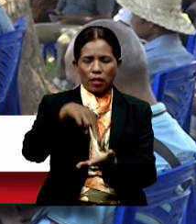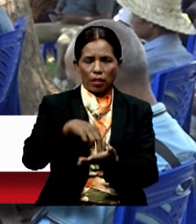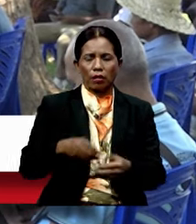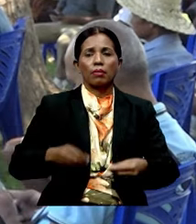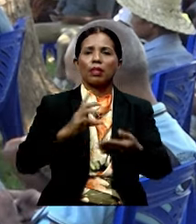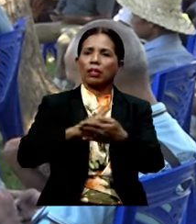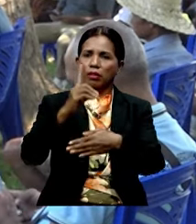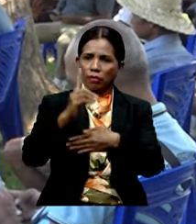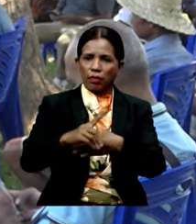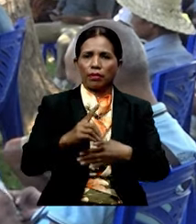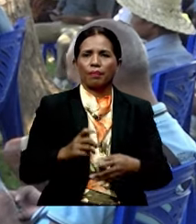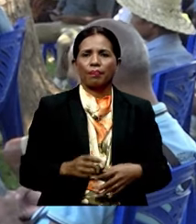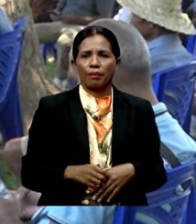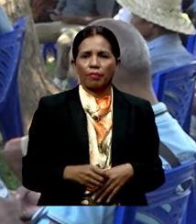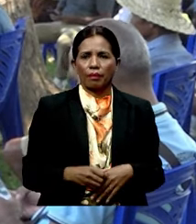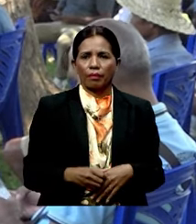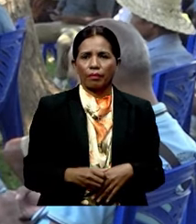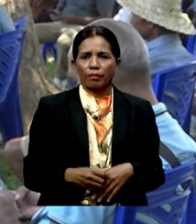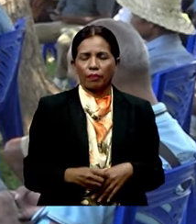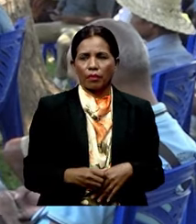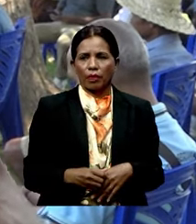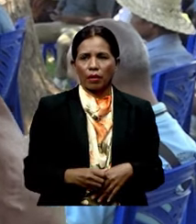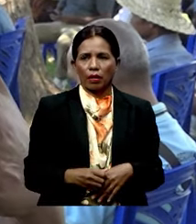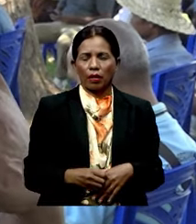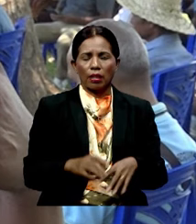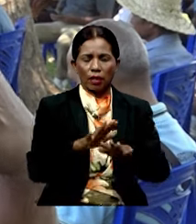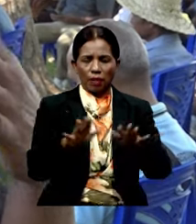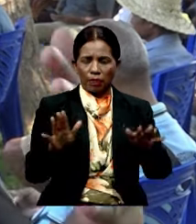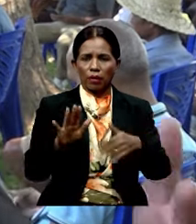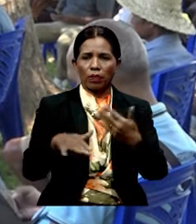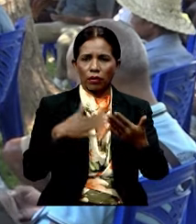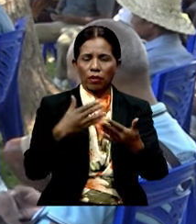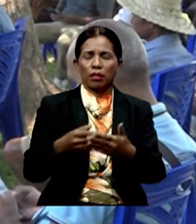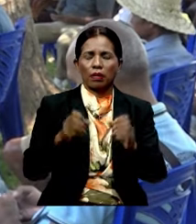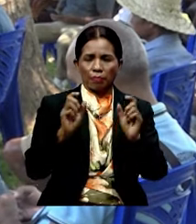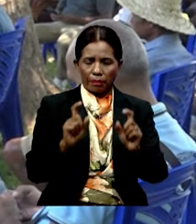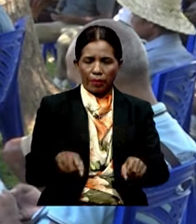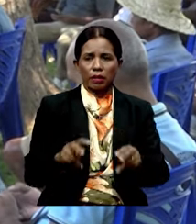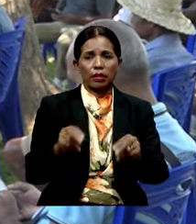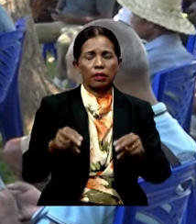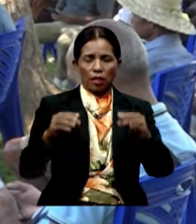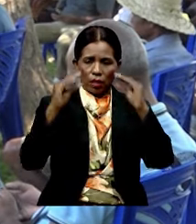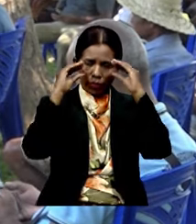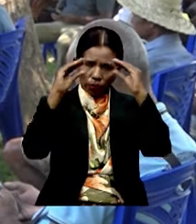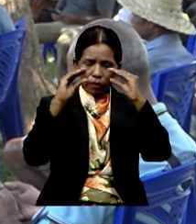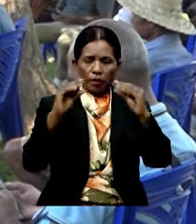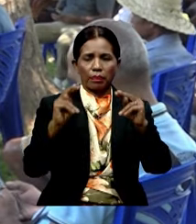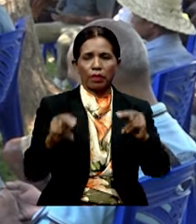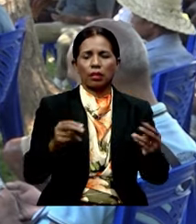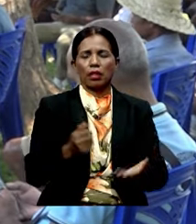perlu dibangun regenerasi petani. Jadi anak-anak petani itu perlu dibina, gimana